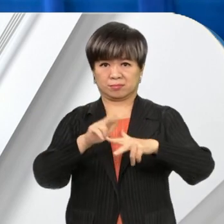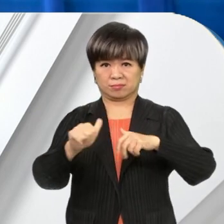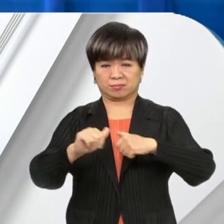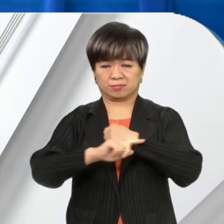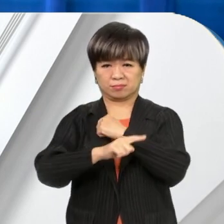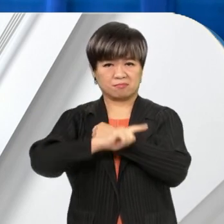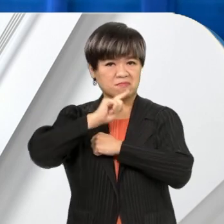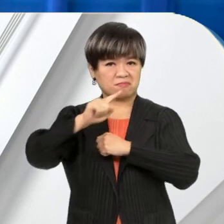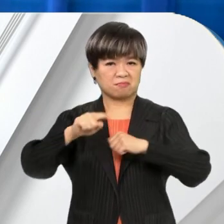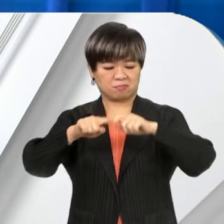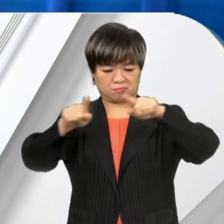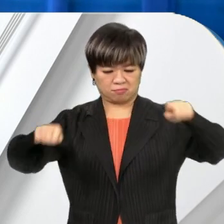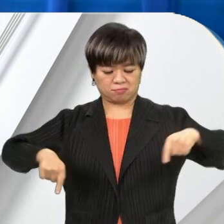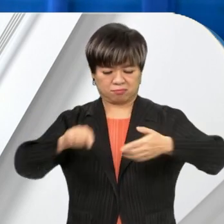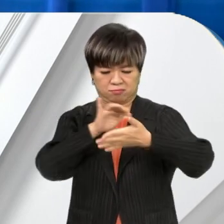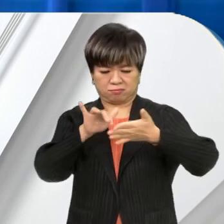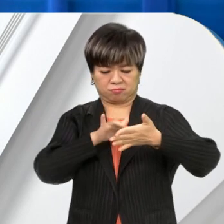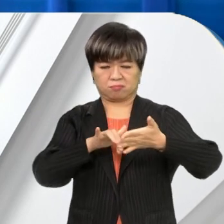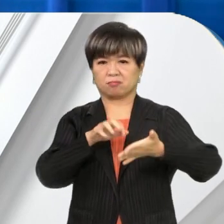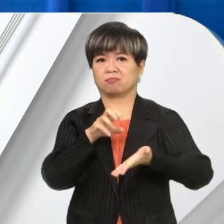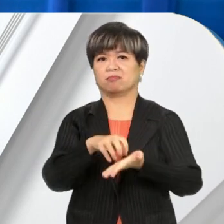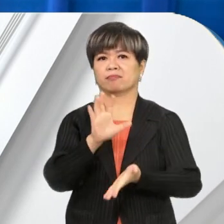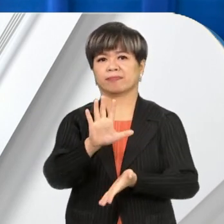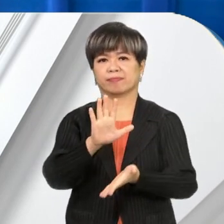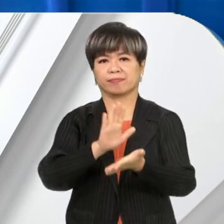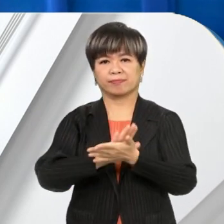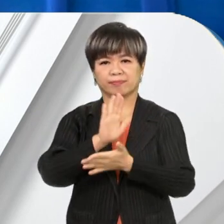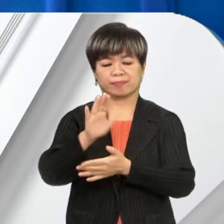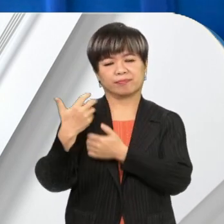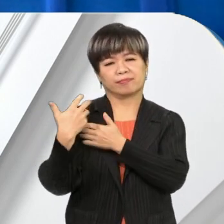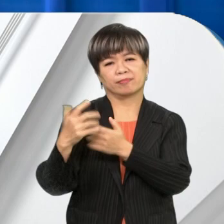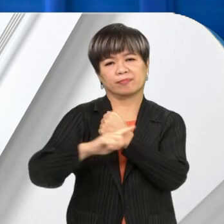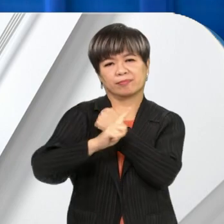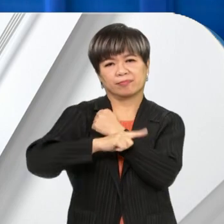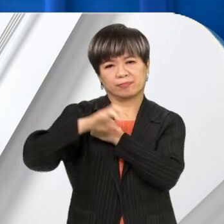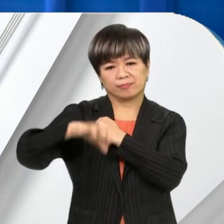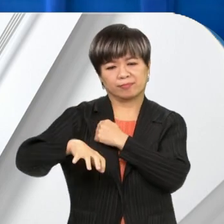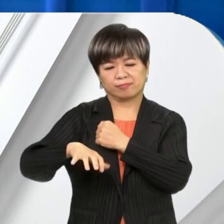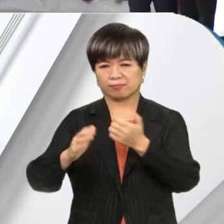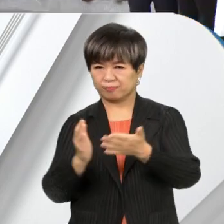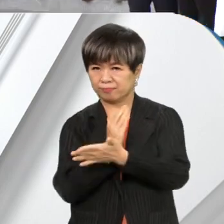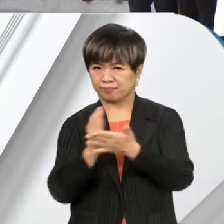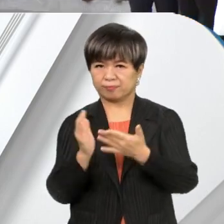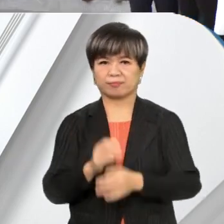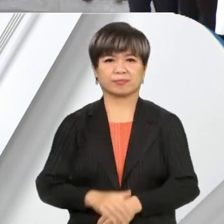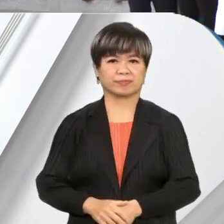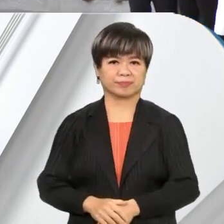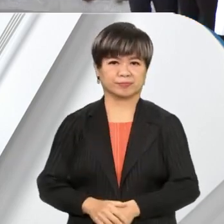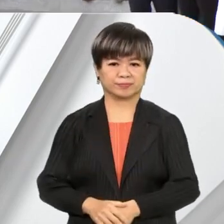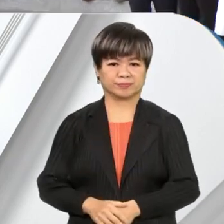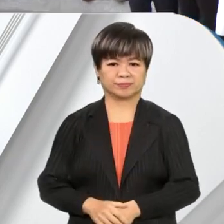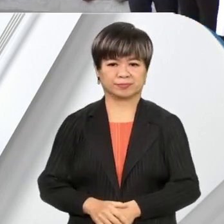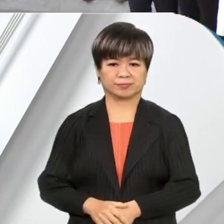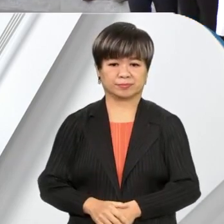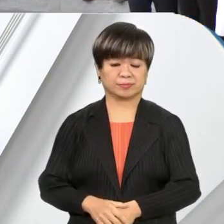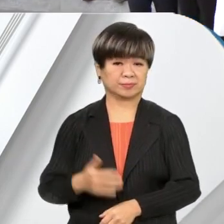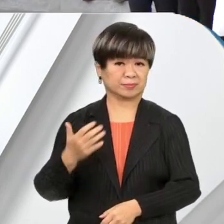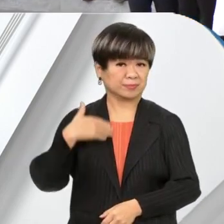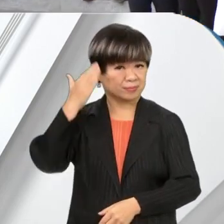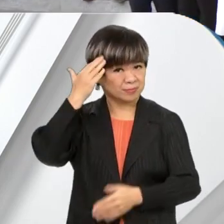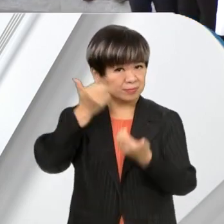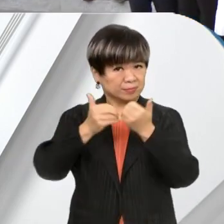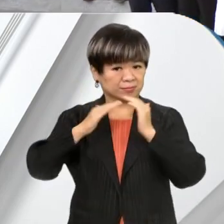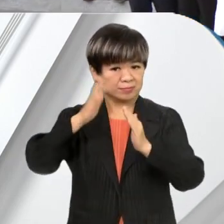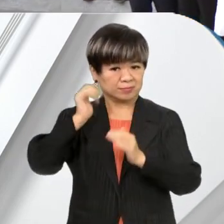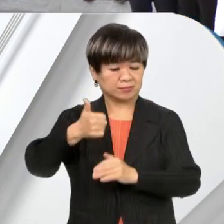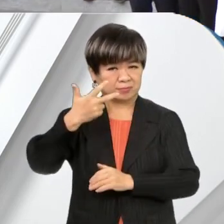诉书当中，那这个部分将来将由法院依法认定。 前台分析中齐天警